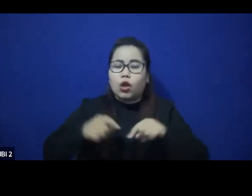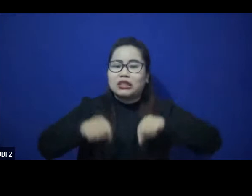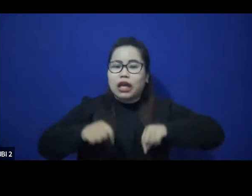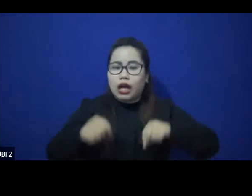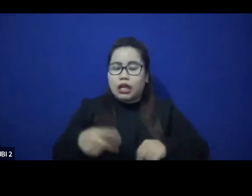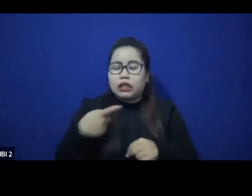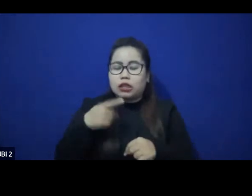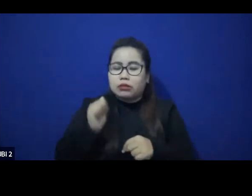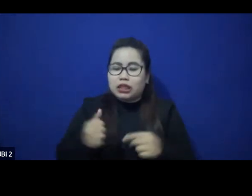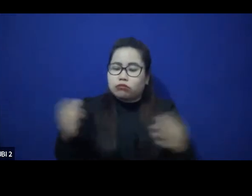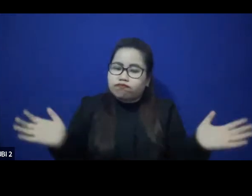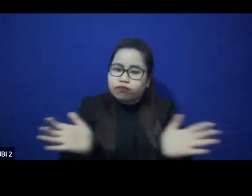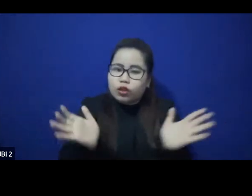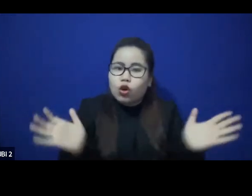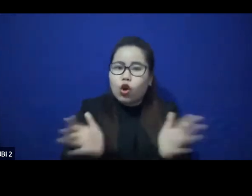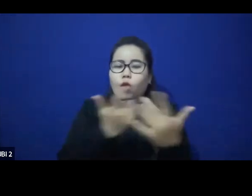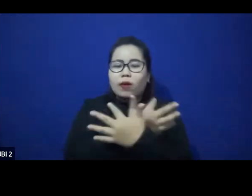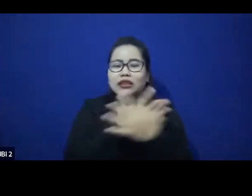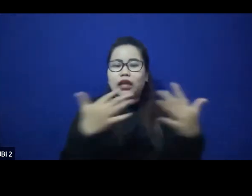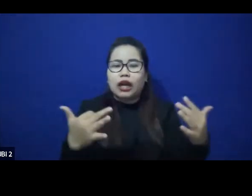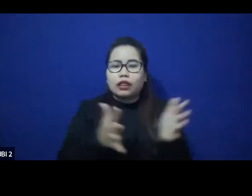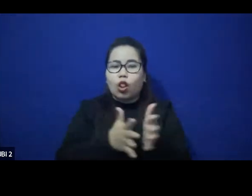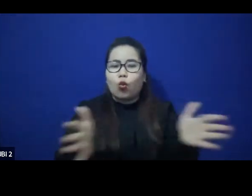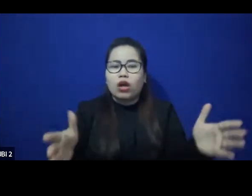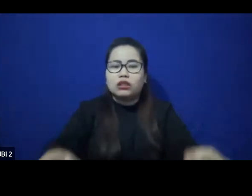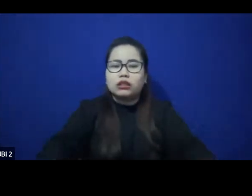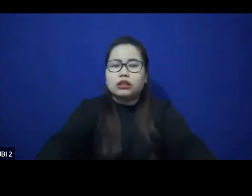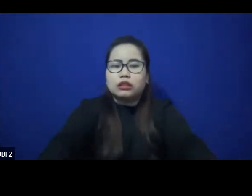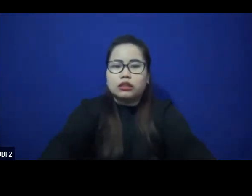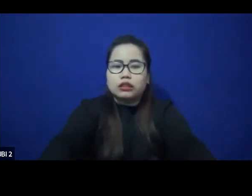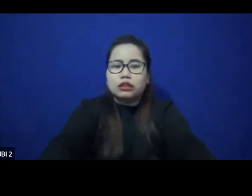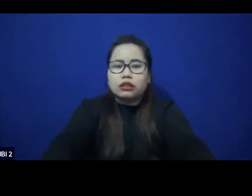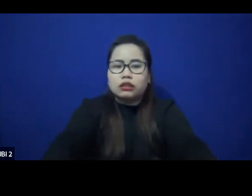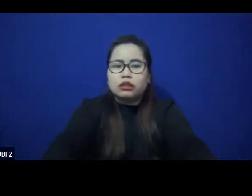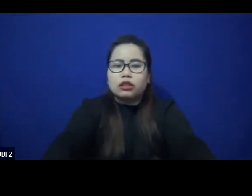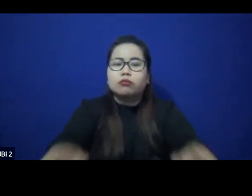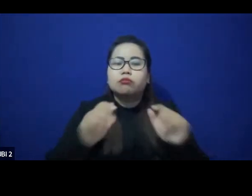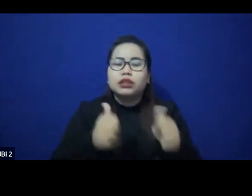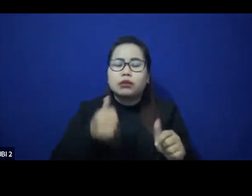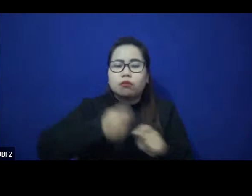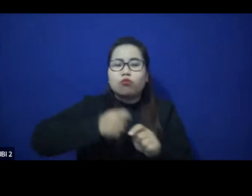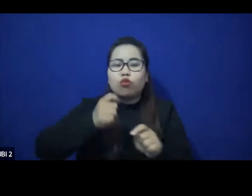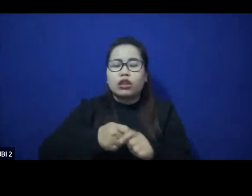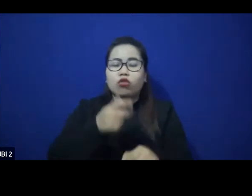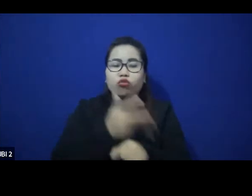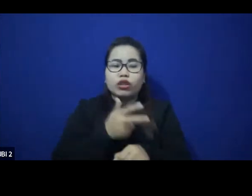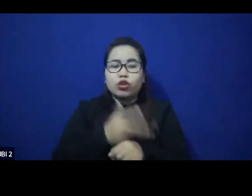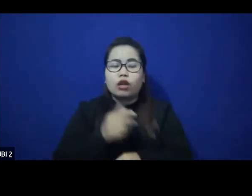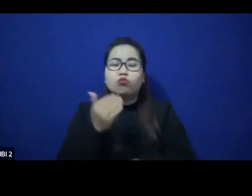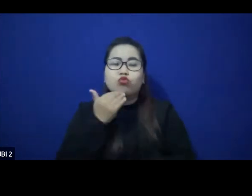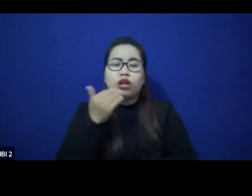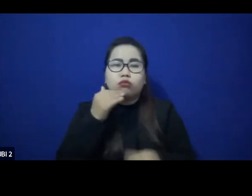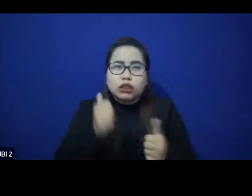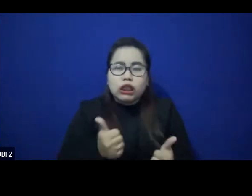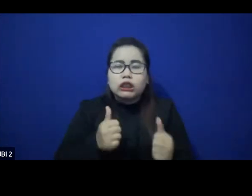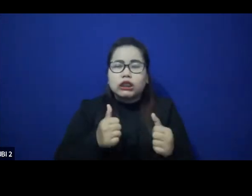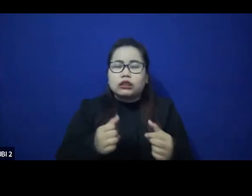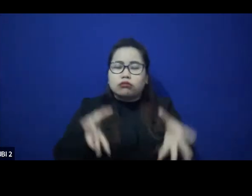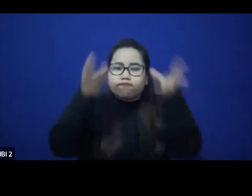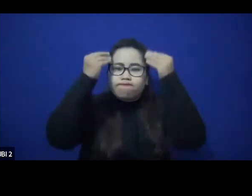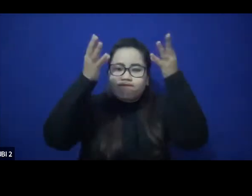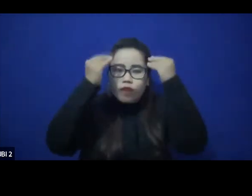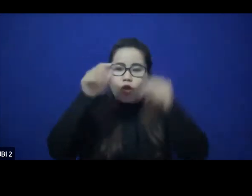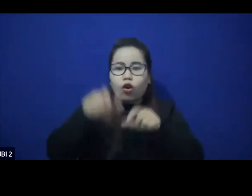luas bisa membuat video yang mudah dihadiri Jazz orang banyak terkait